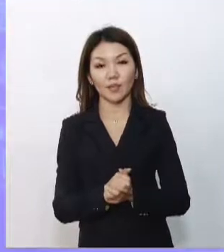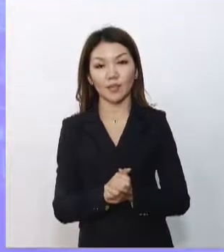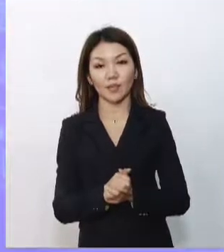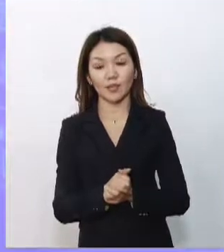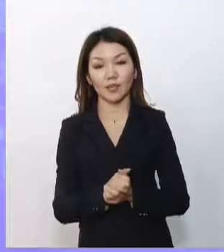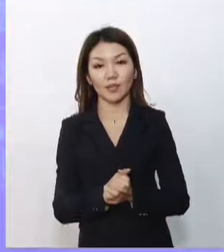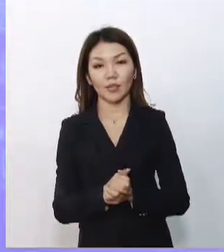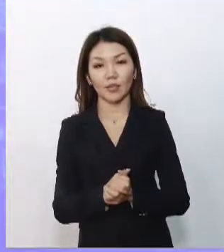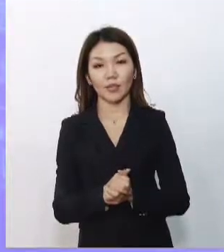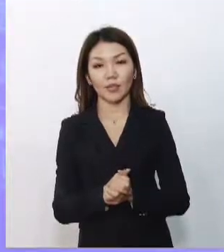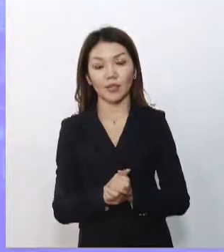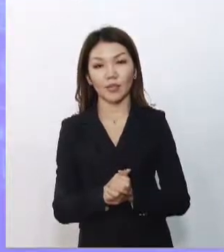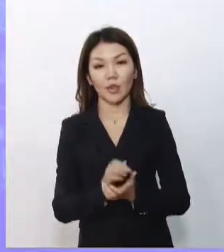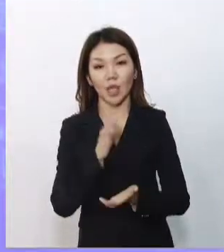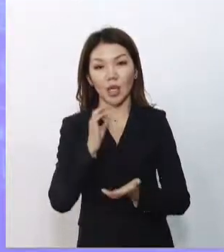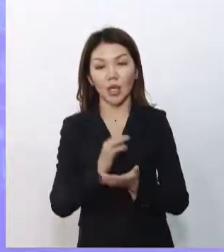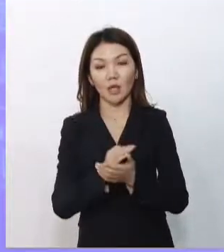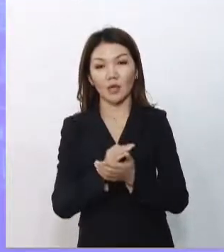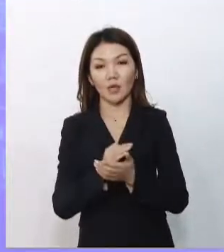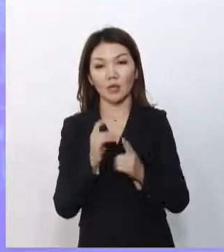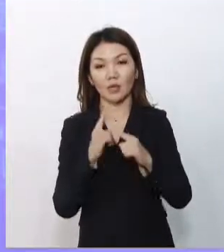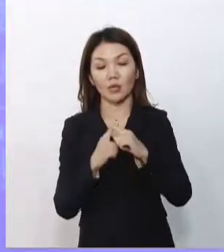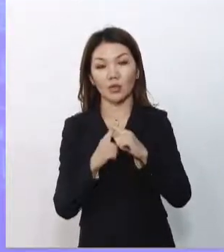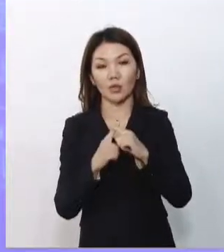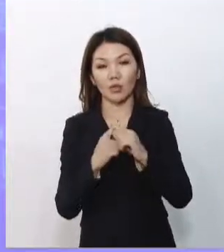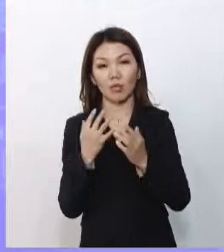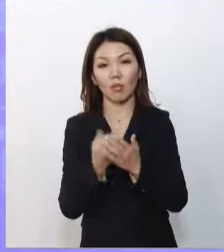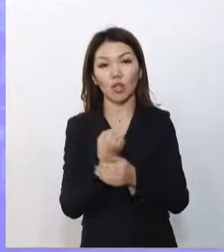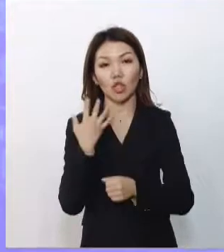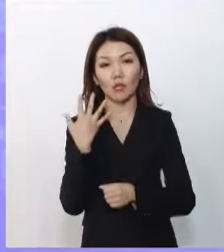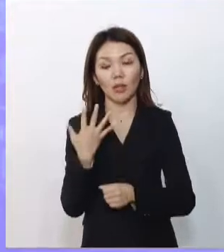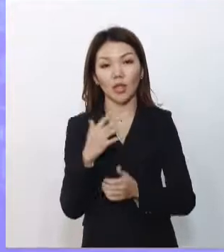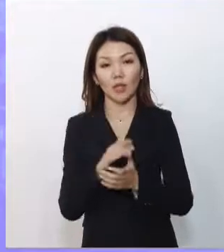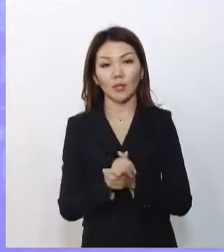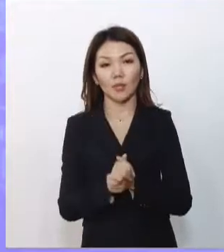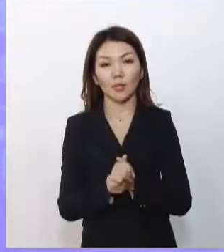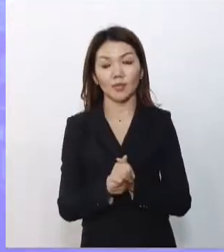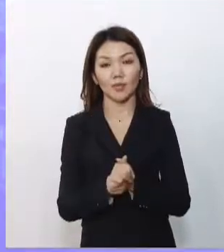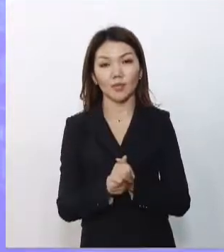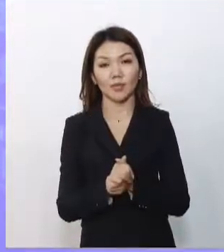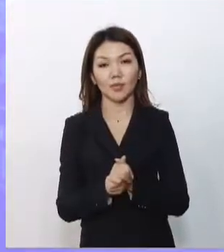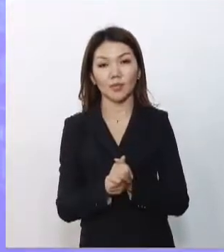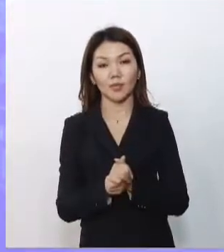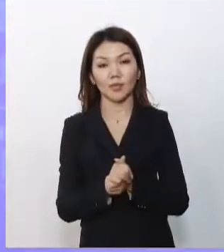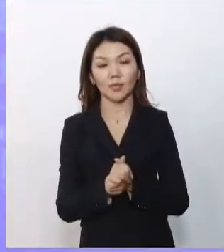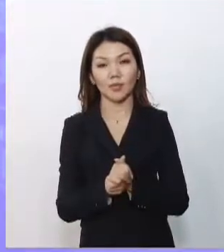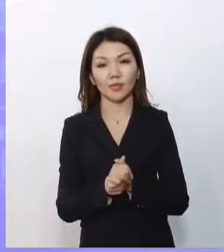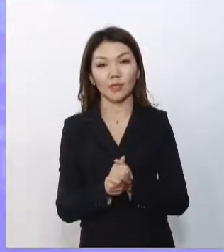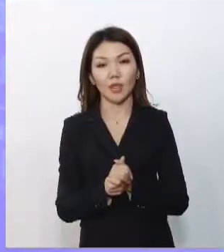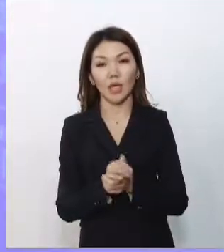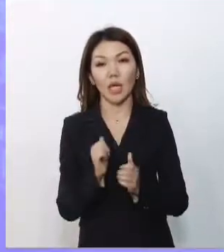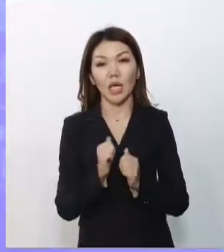Результаты сложим, получим 5. На каждую тарелку положили